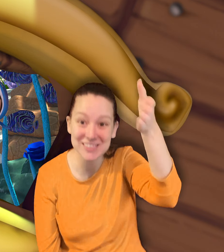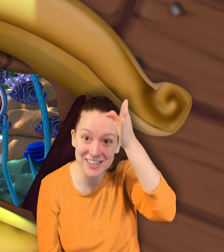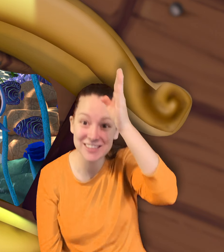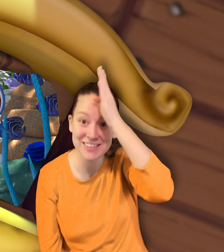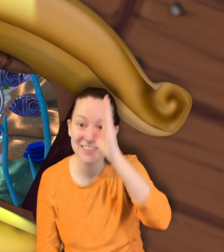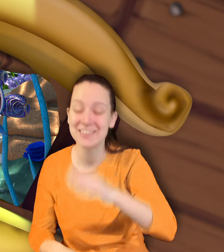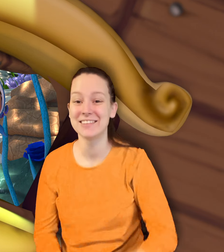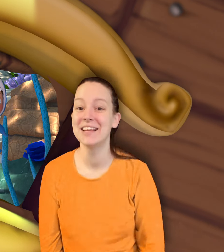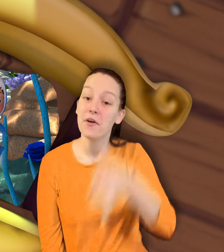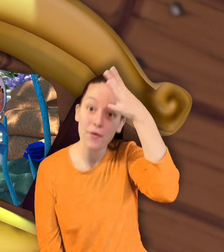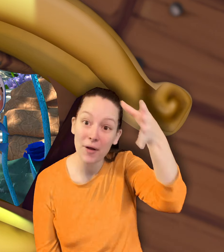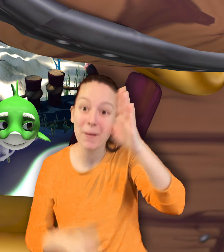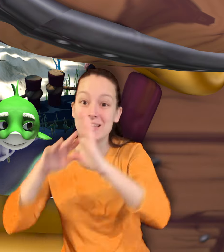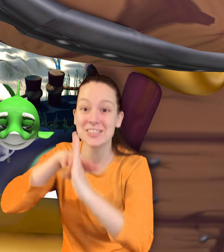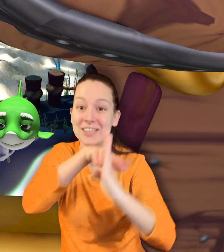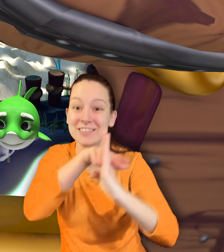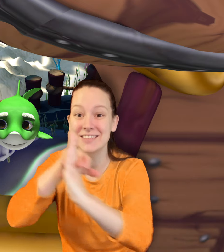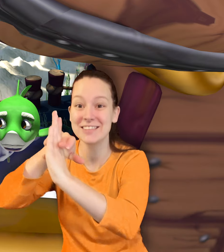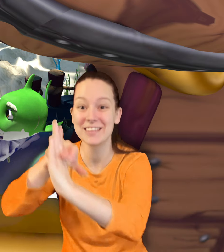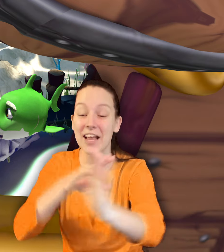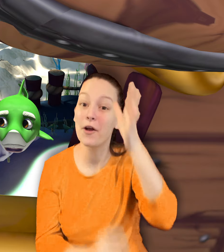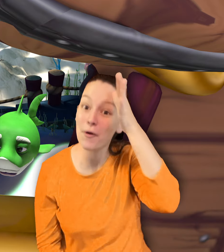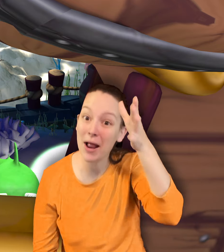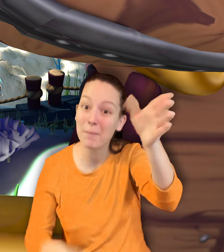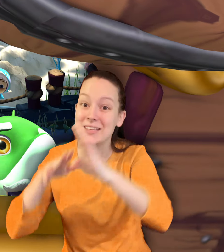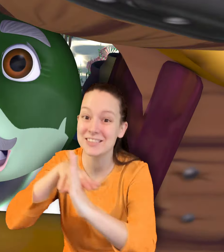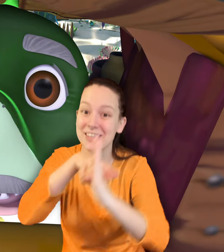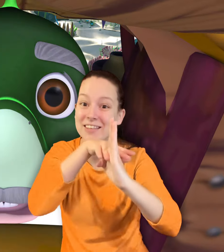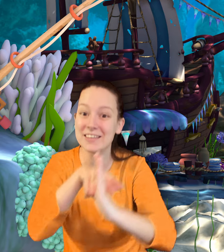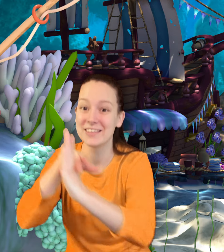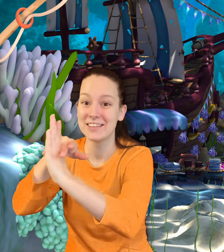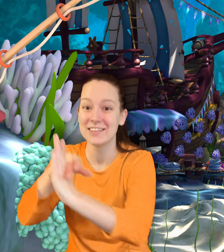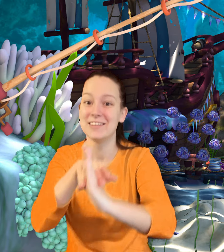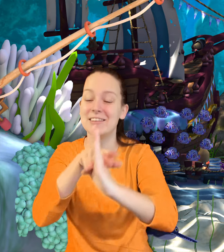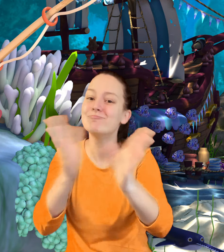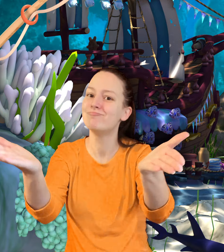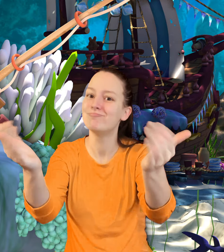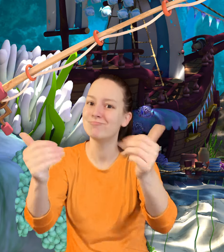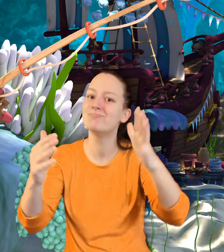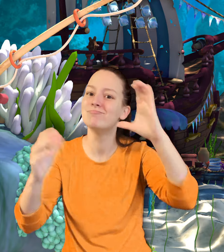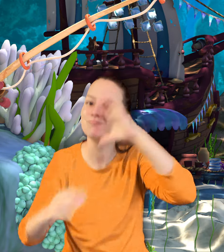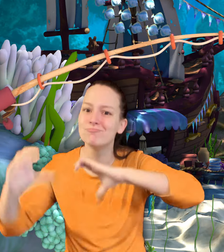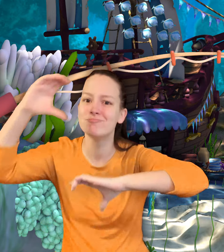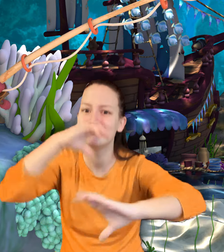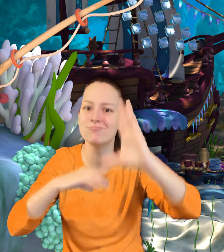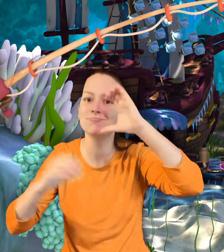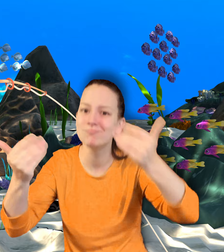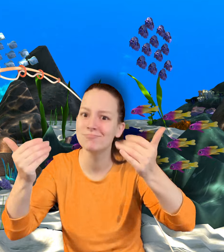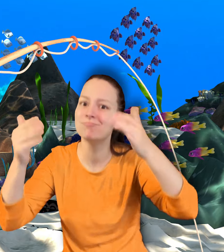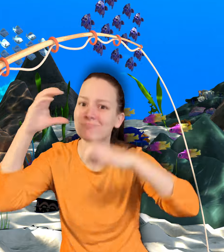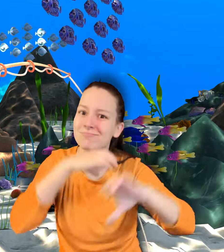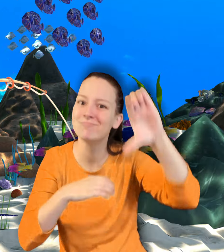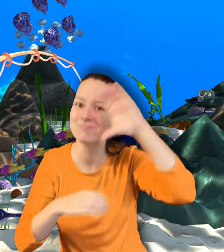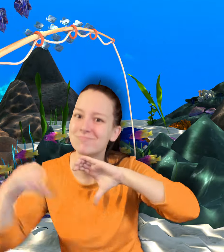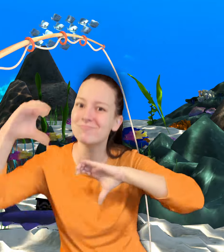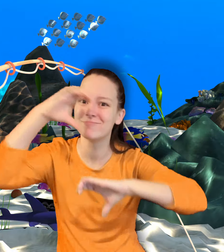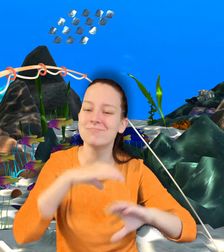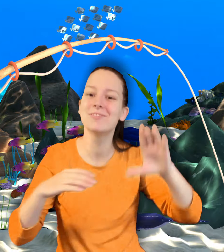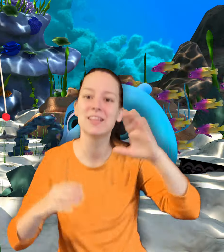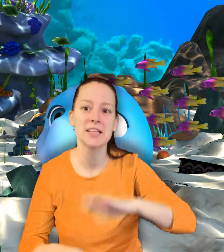おじザメおじザメおじさめみんな海